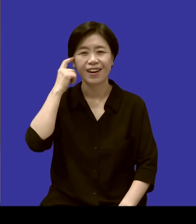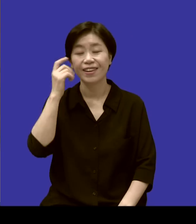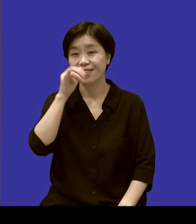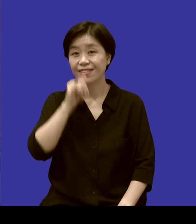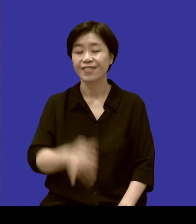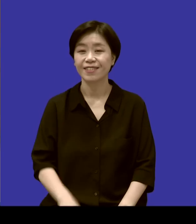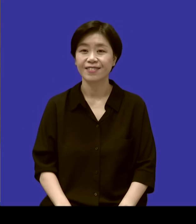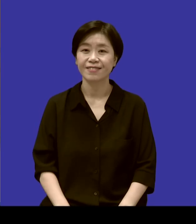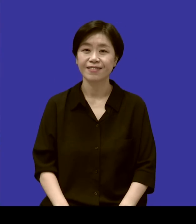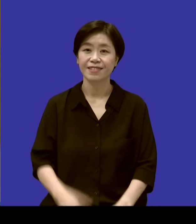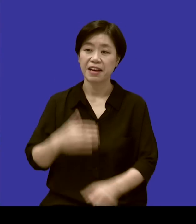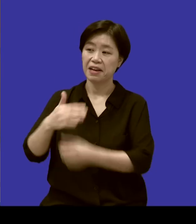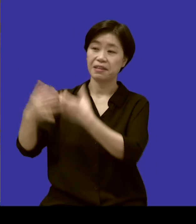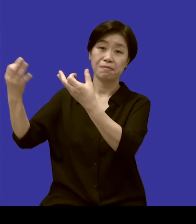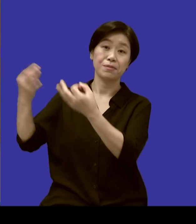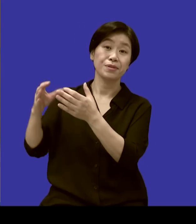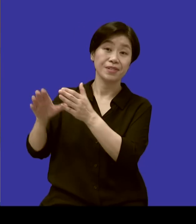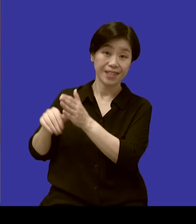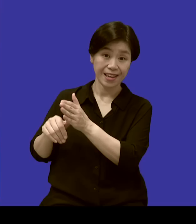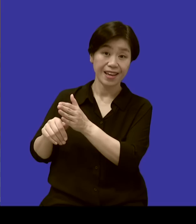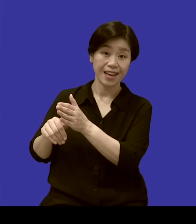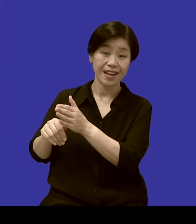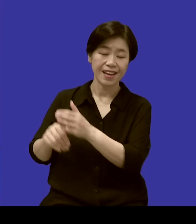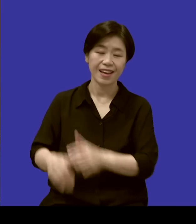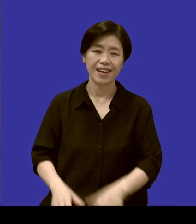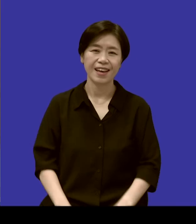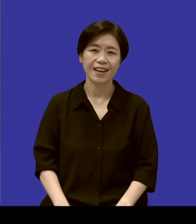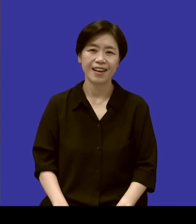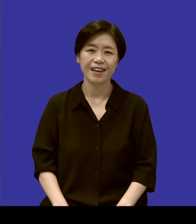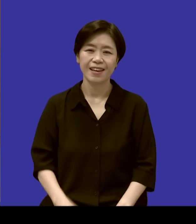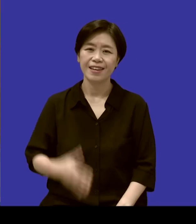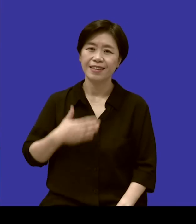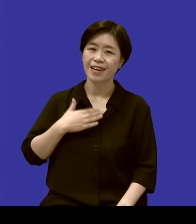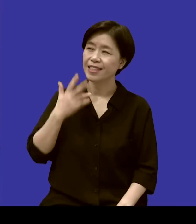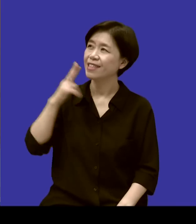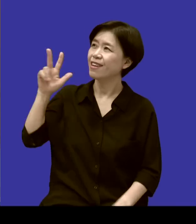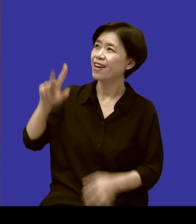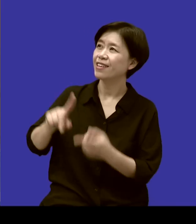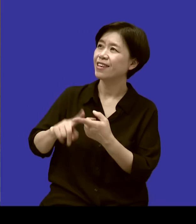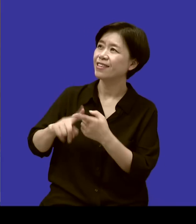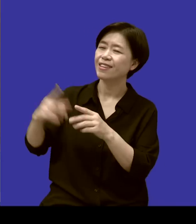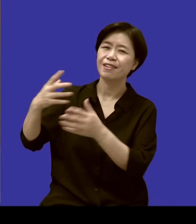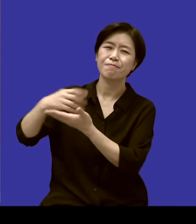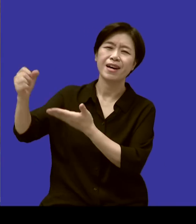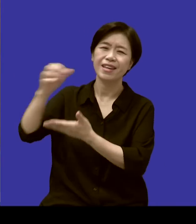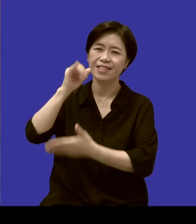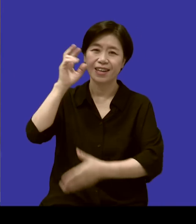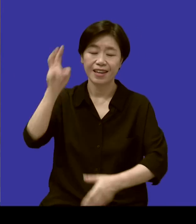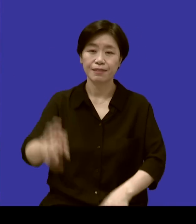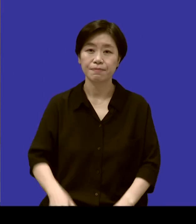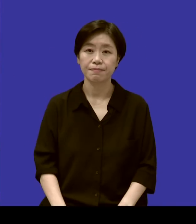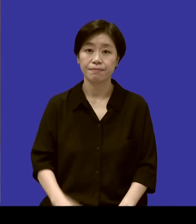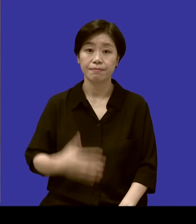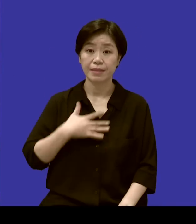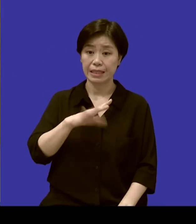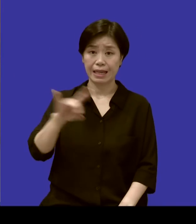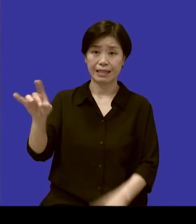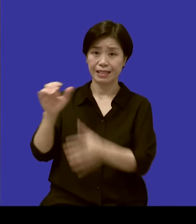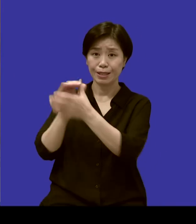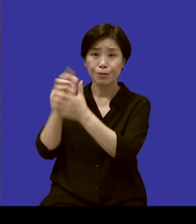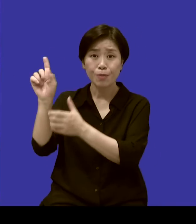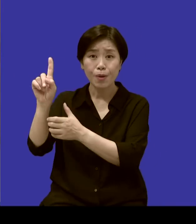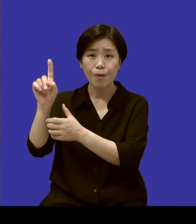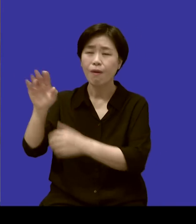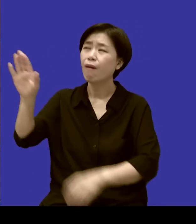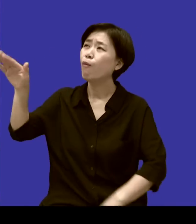하나님은 그걸 보고 네. 하나님은 거룩하시기 때문에 다 받으시잖아요. 네네. 그래서 어떨 때 기도 어떻게 했냐면 하나님 제가